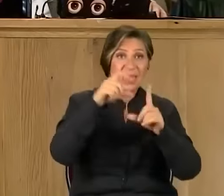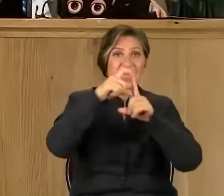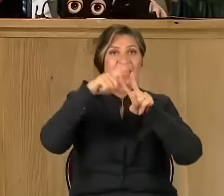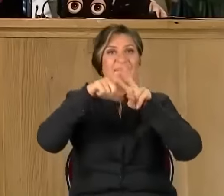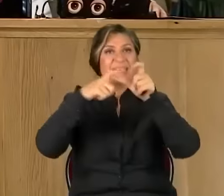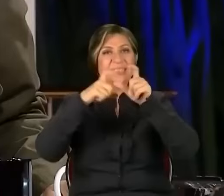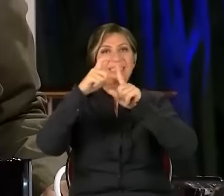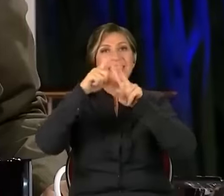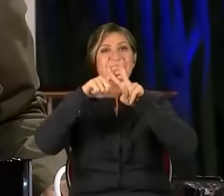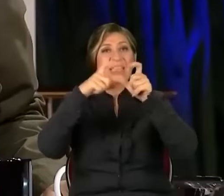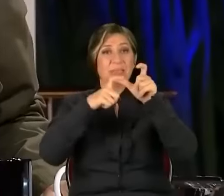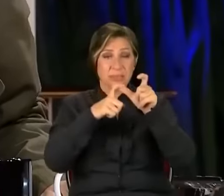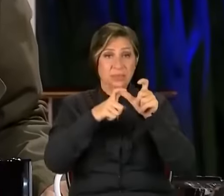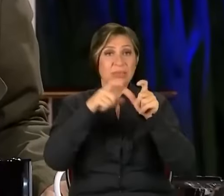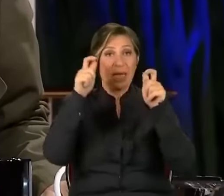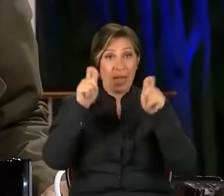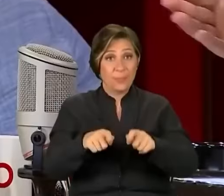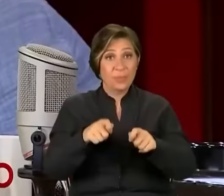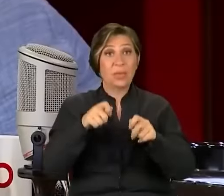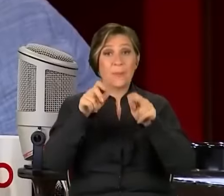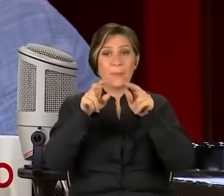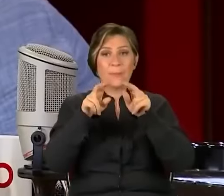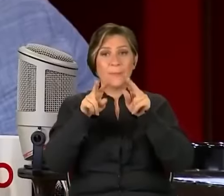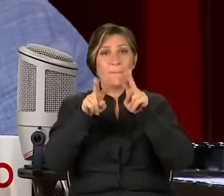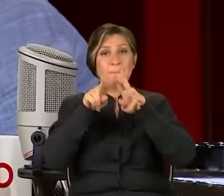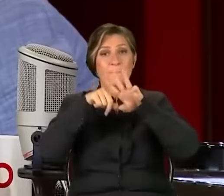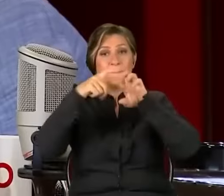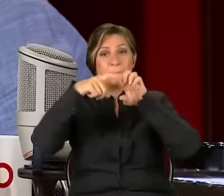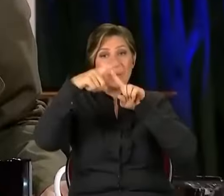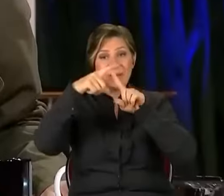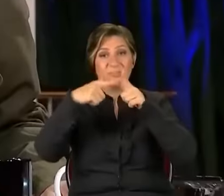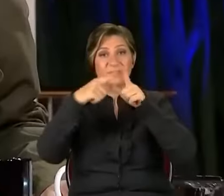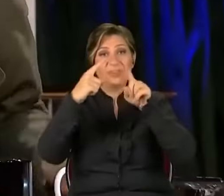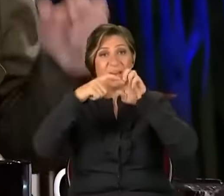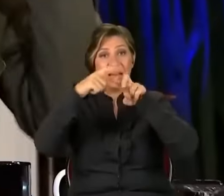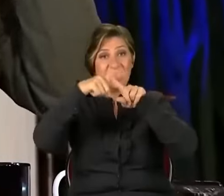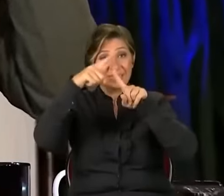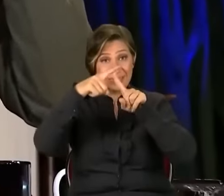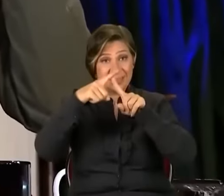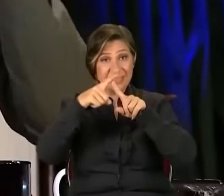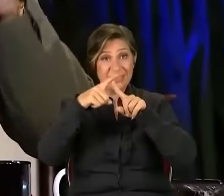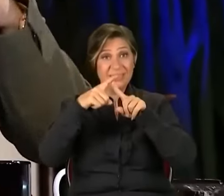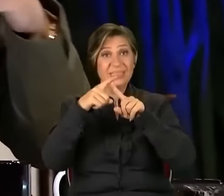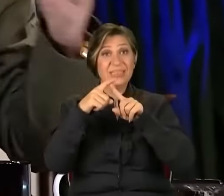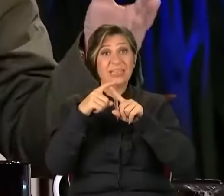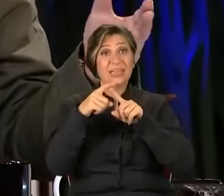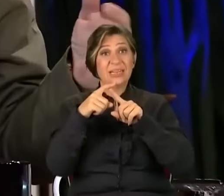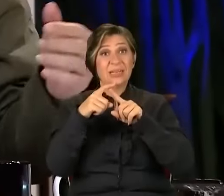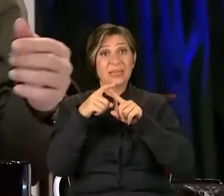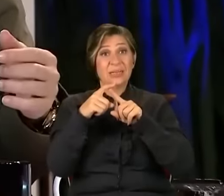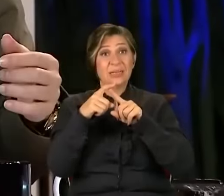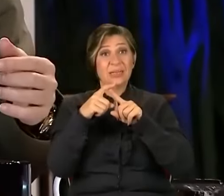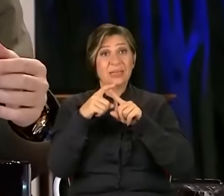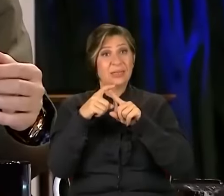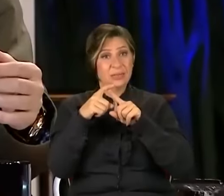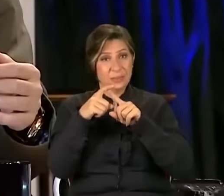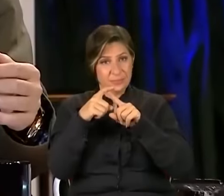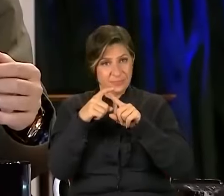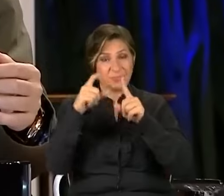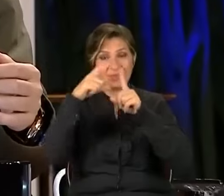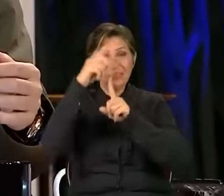Dastas, Dastas'ın yaptıkları, Mert Fırat'ın yaptıkları, bir de Harun,